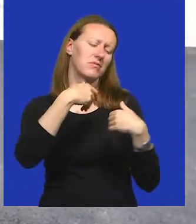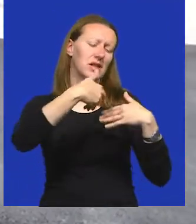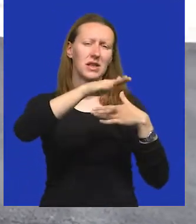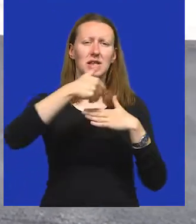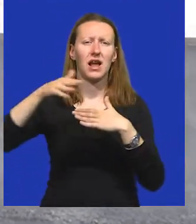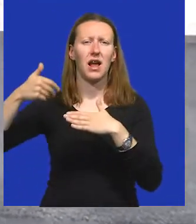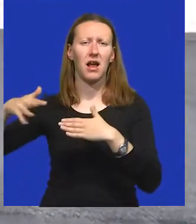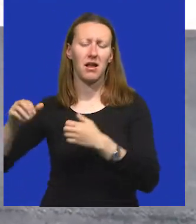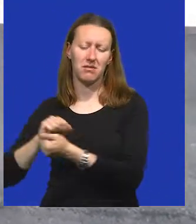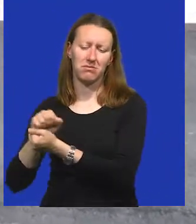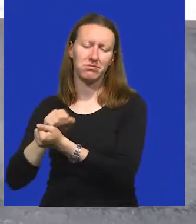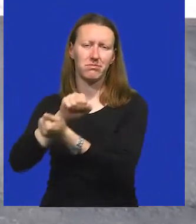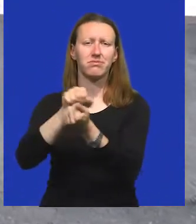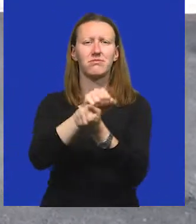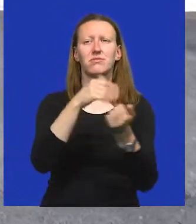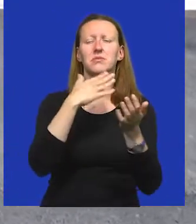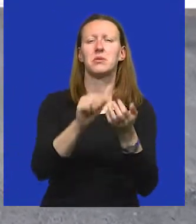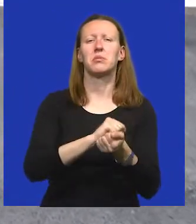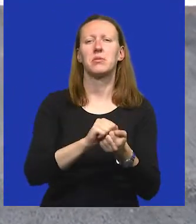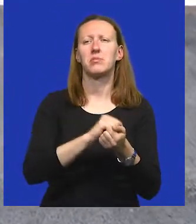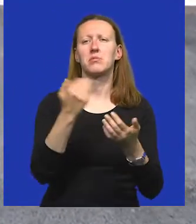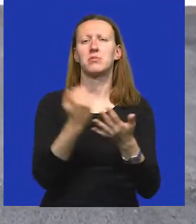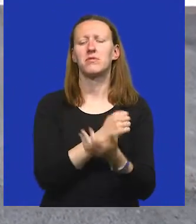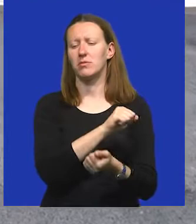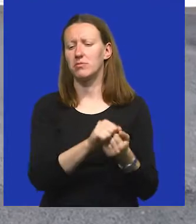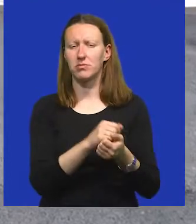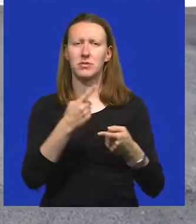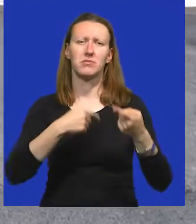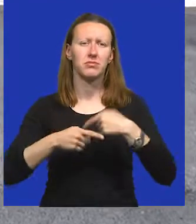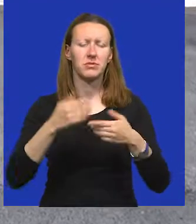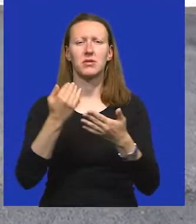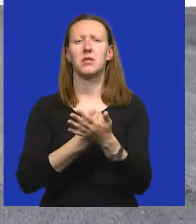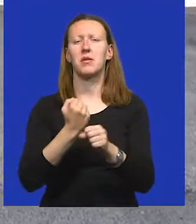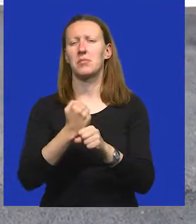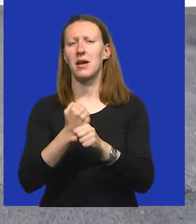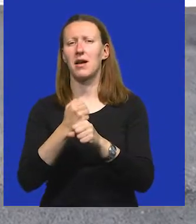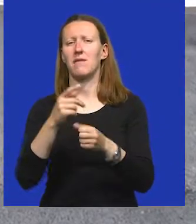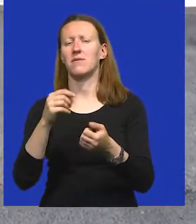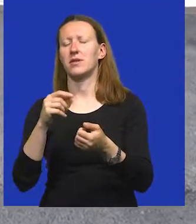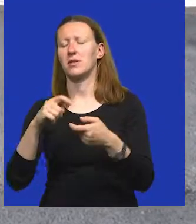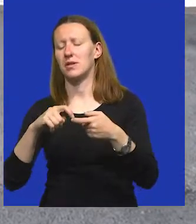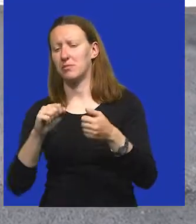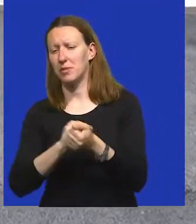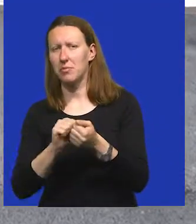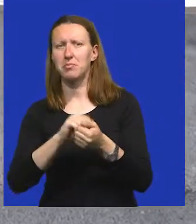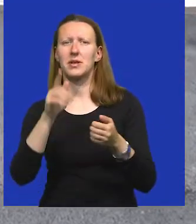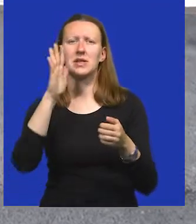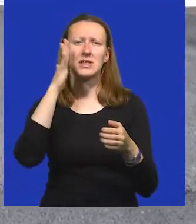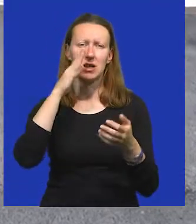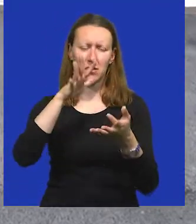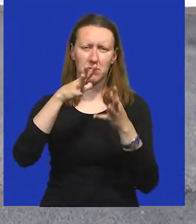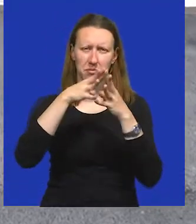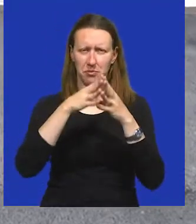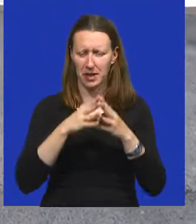a farli a riutilizzare per quello che serve. Non so, la carta viene nuovamente macinata per creare altra carta, il vetro viene macinato per